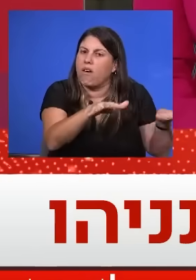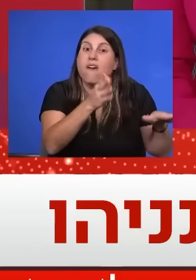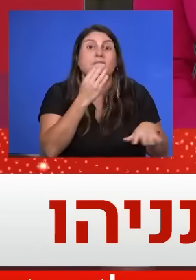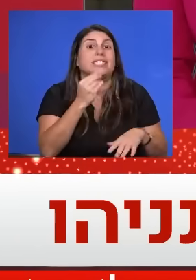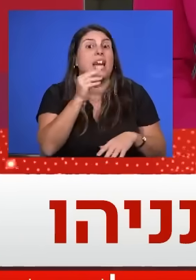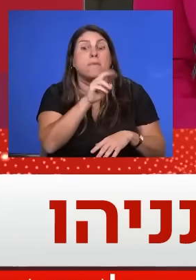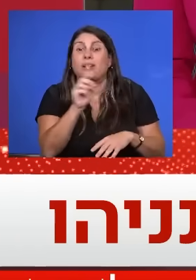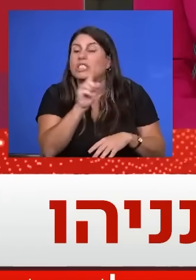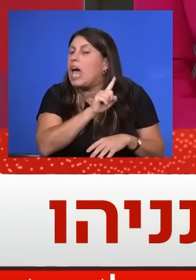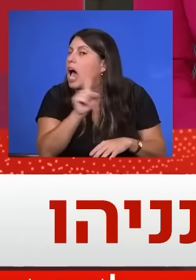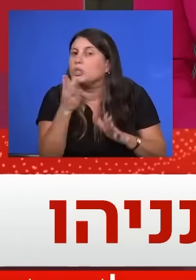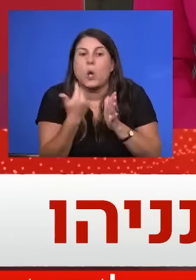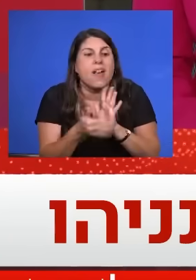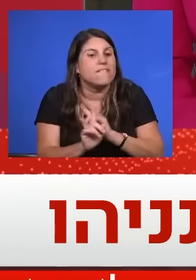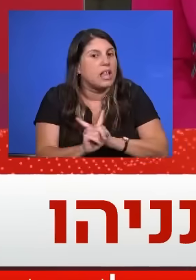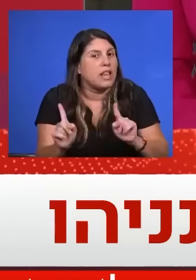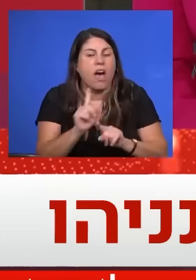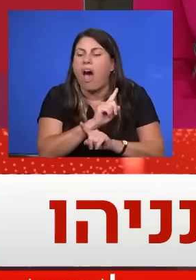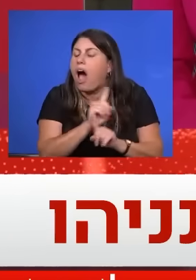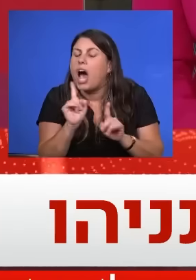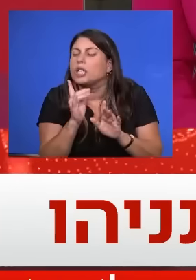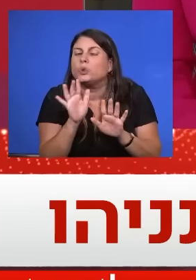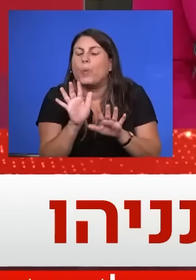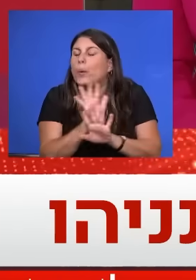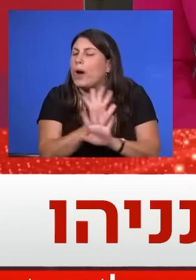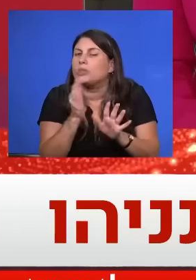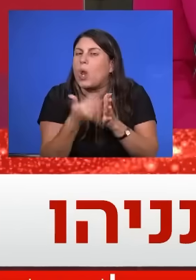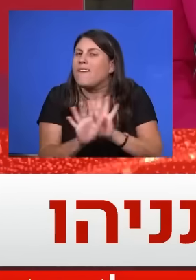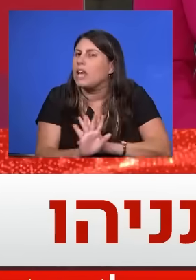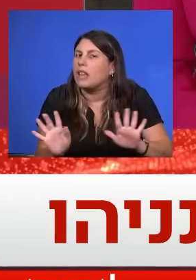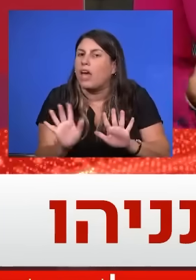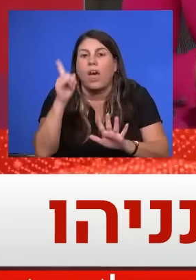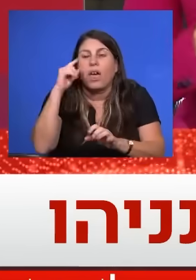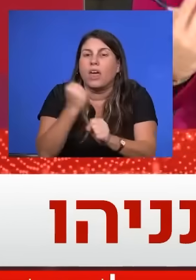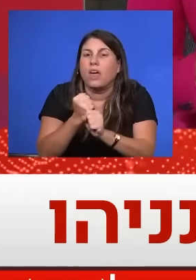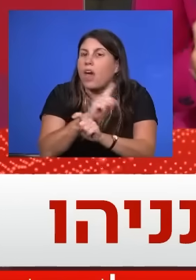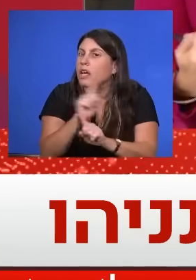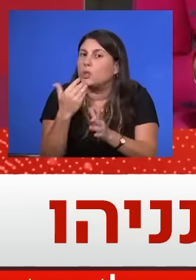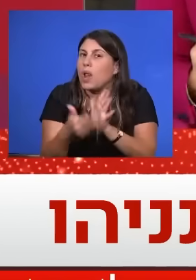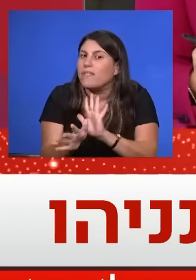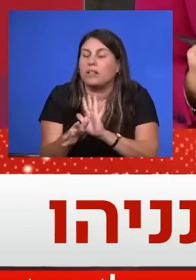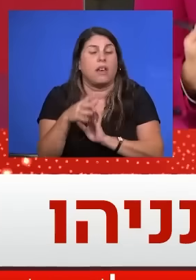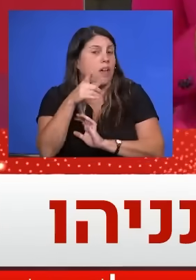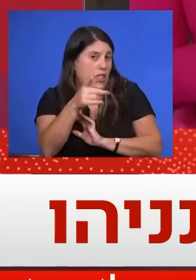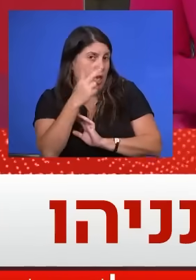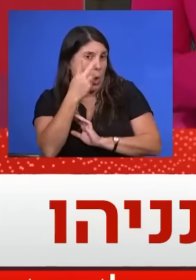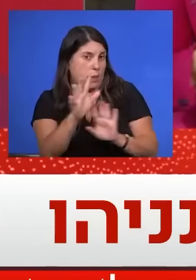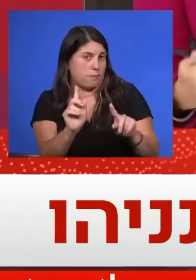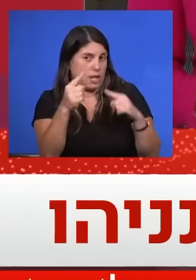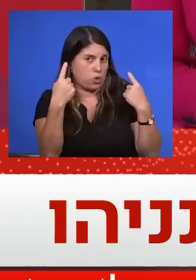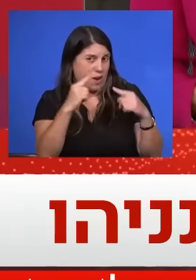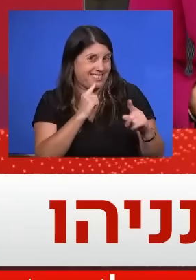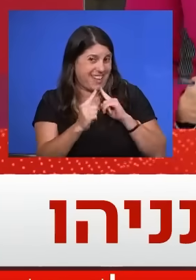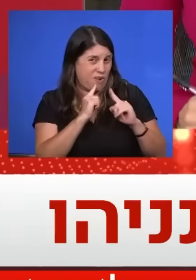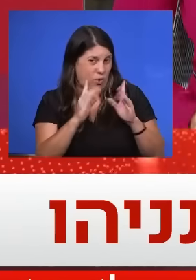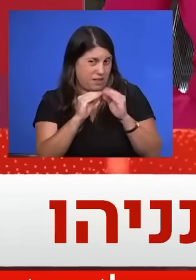לוותר ואסור לה למצמץ. ברור שהפלסטינאים ירו. אתה אומר דיאלוג עם האמריקאים. אתה רואה במה שקורה דיאלוג, או שאולי האמריקאים מנהלים